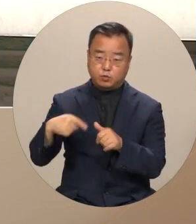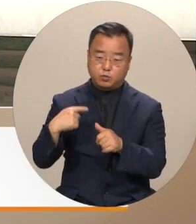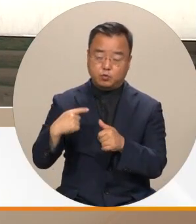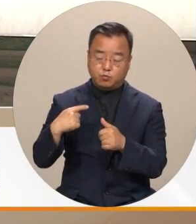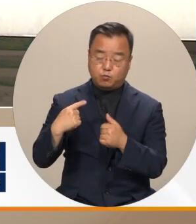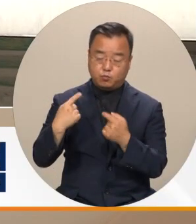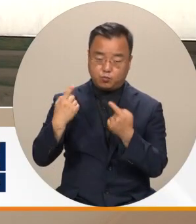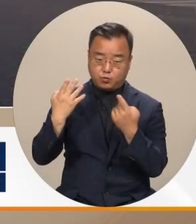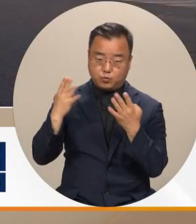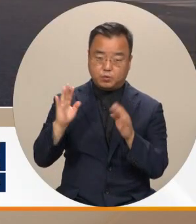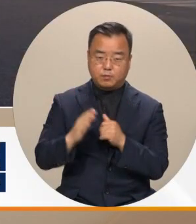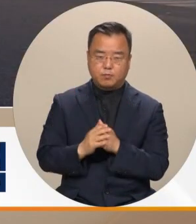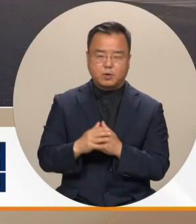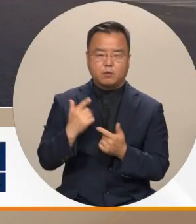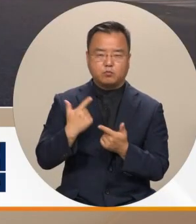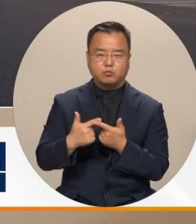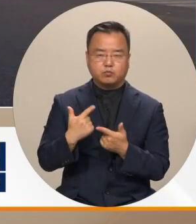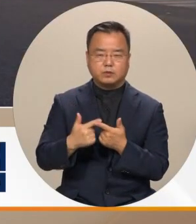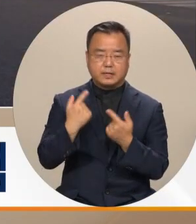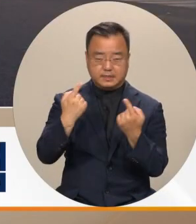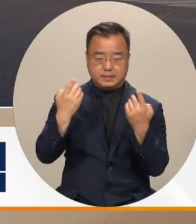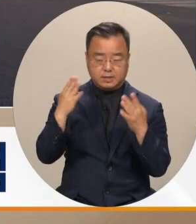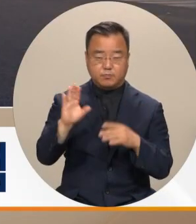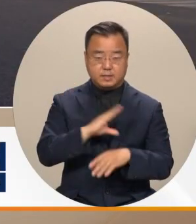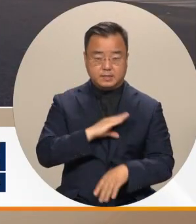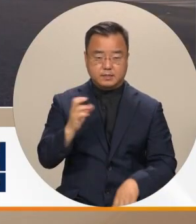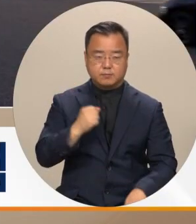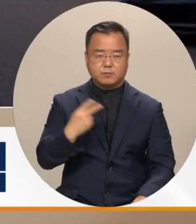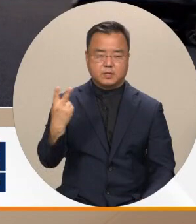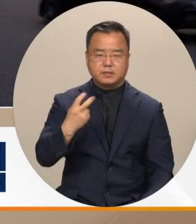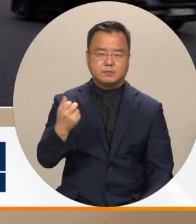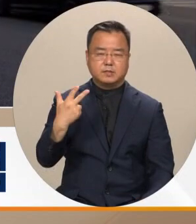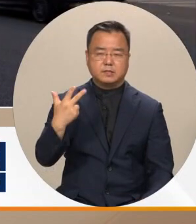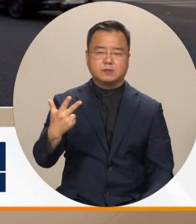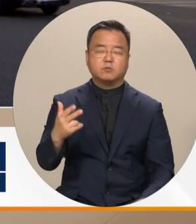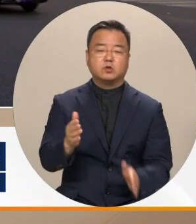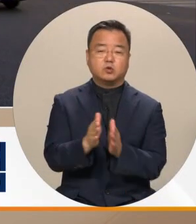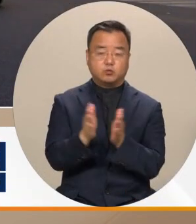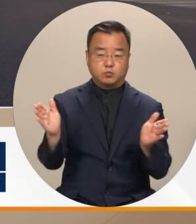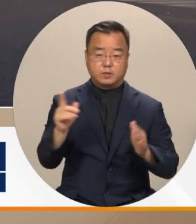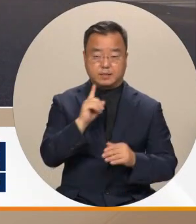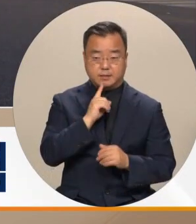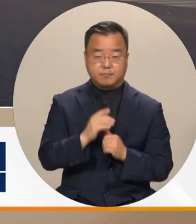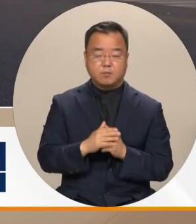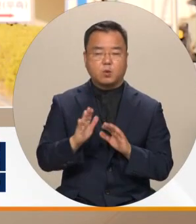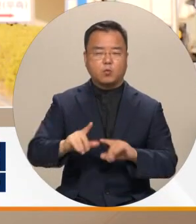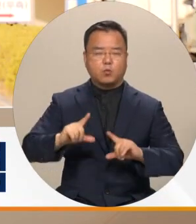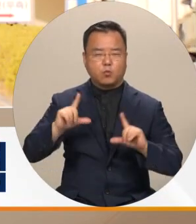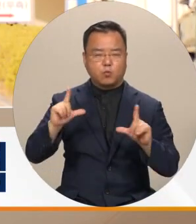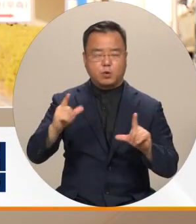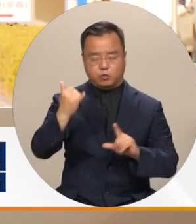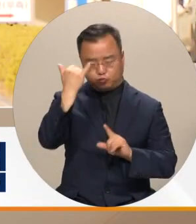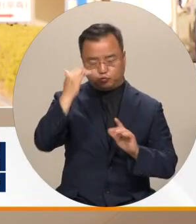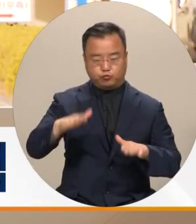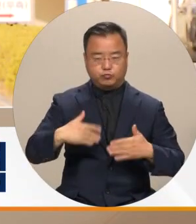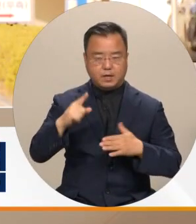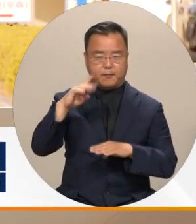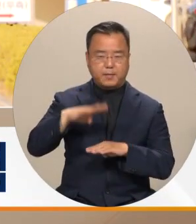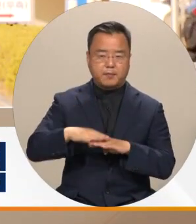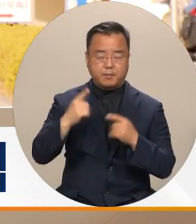통합 교명 부산대로 2027년에 출범하기로 이미 한 상황이고요 올해만해도 충남대와 한밭대